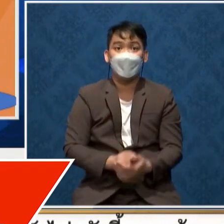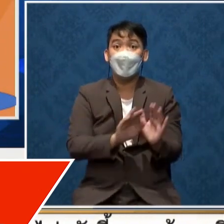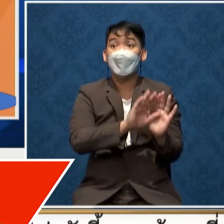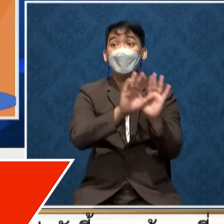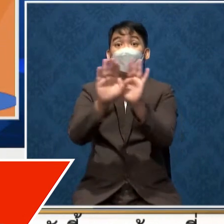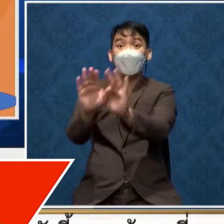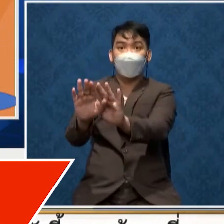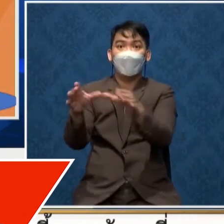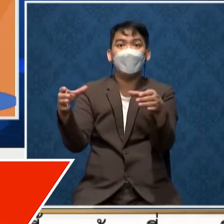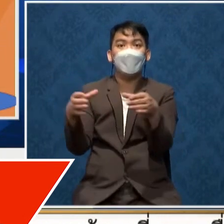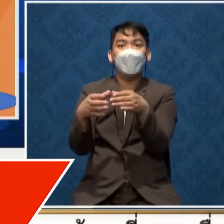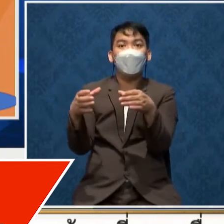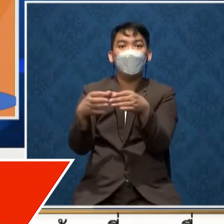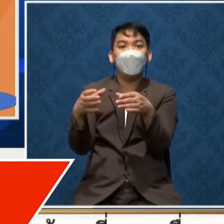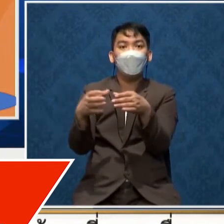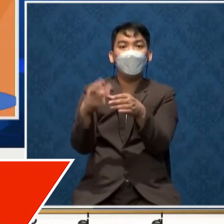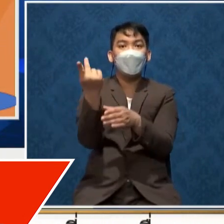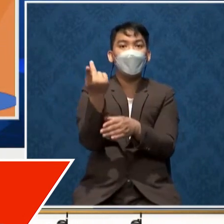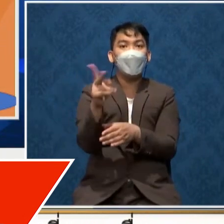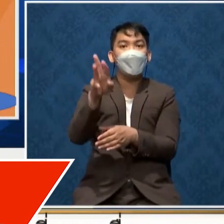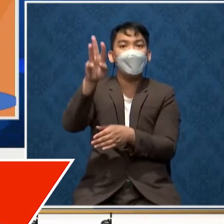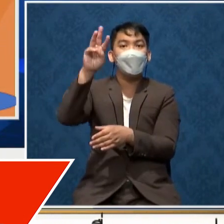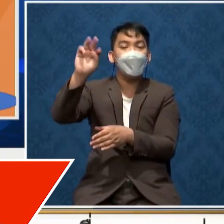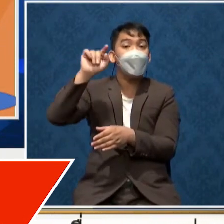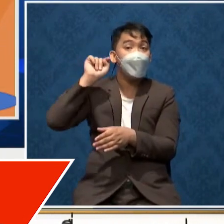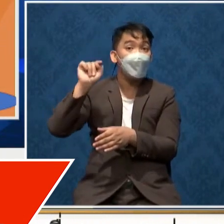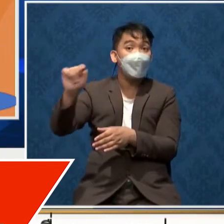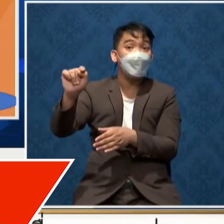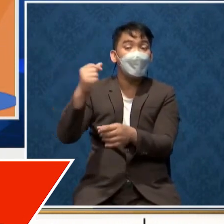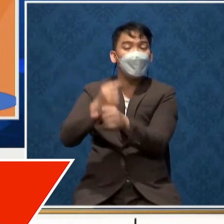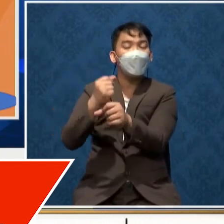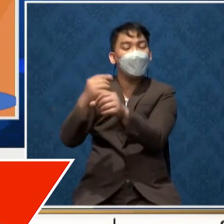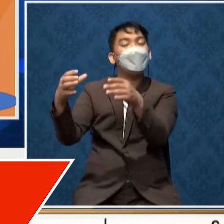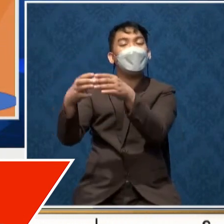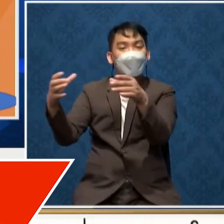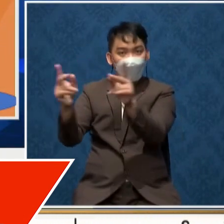การวิสามัญพิจารณาเปล่าครับ